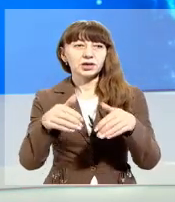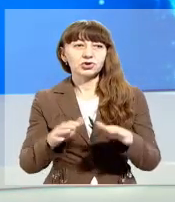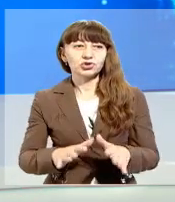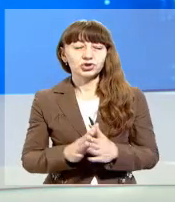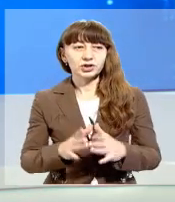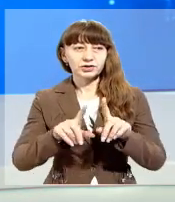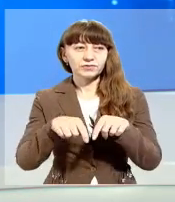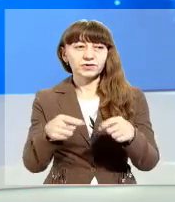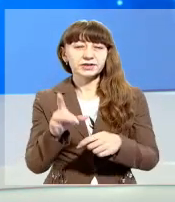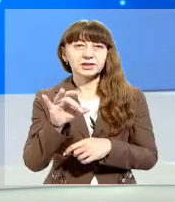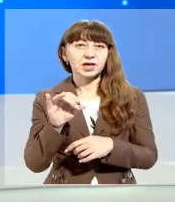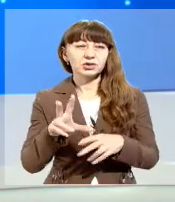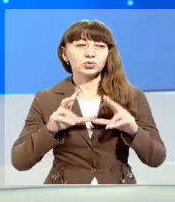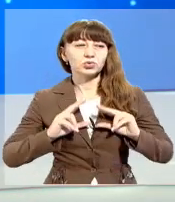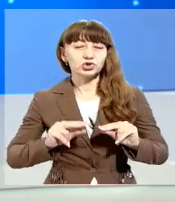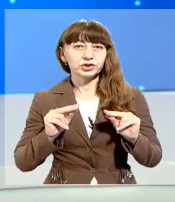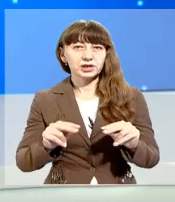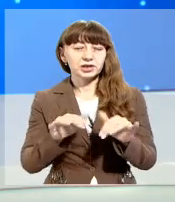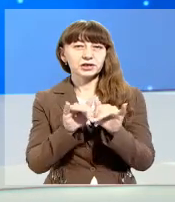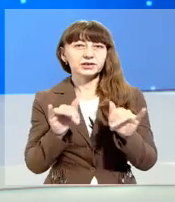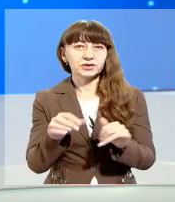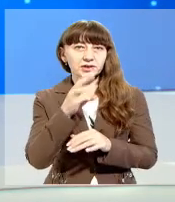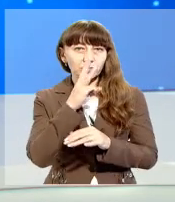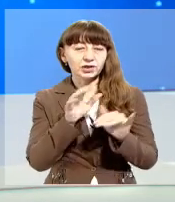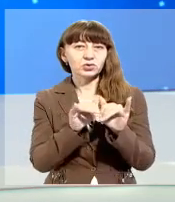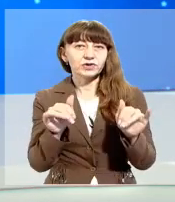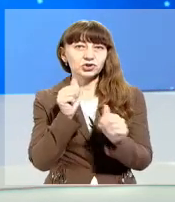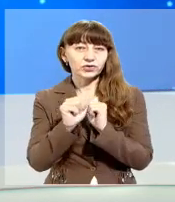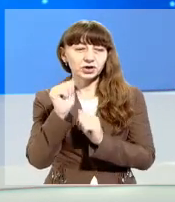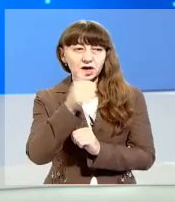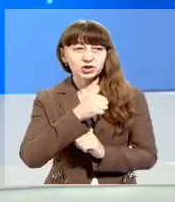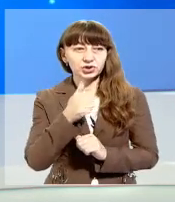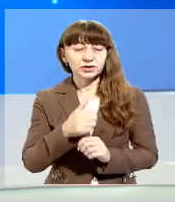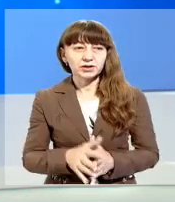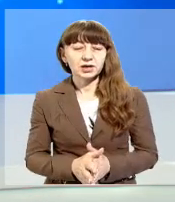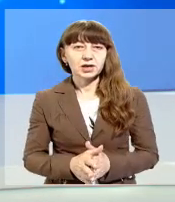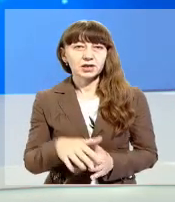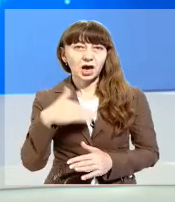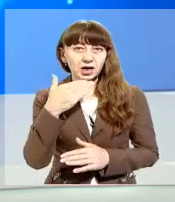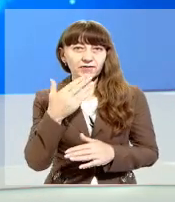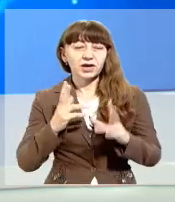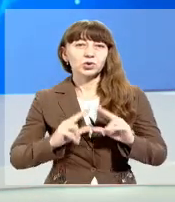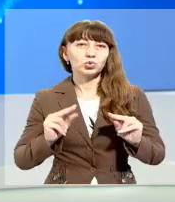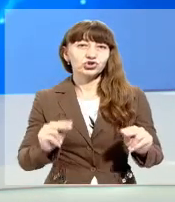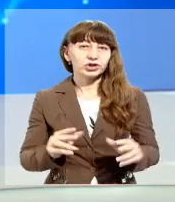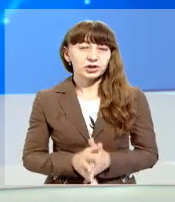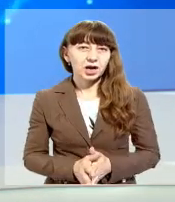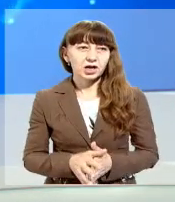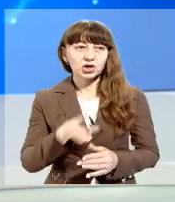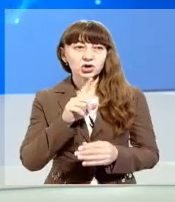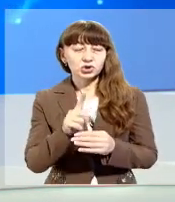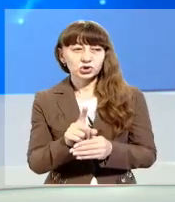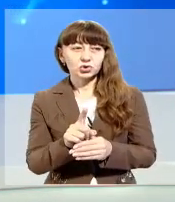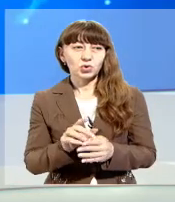жалақы жыл сайын өсуде. Қостанайлық ұстаздар осылай деп есептейді. Және соған лайық болу үшін біліктілерін арттырып, тың